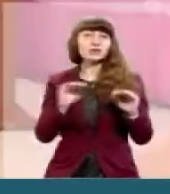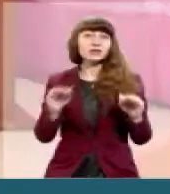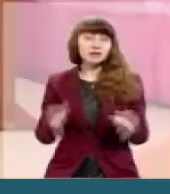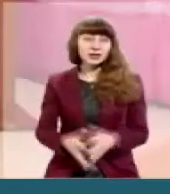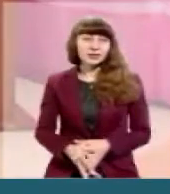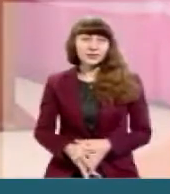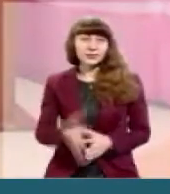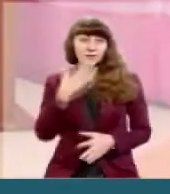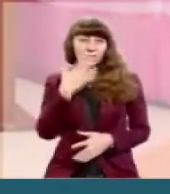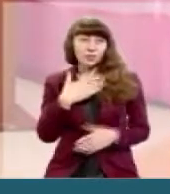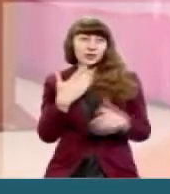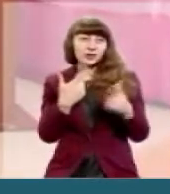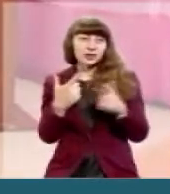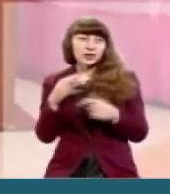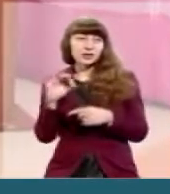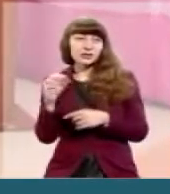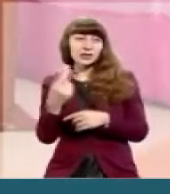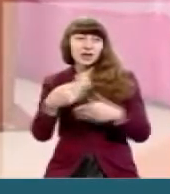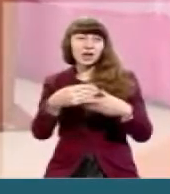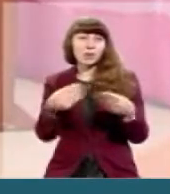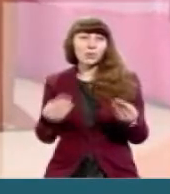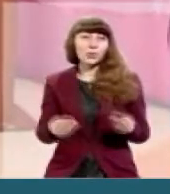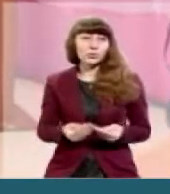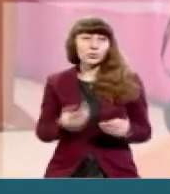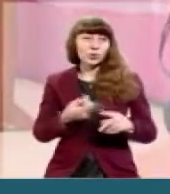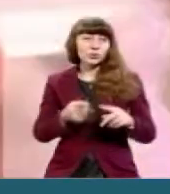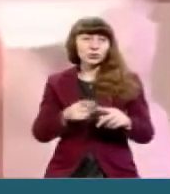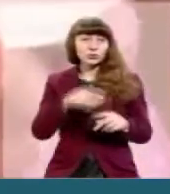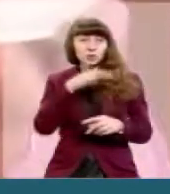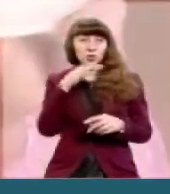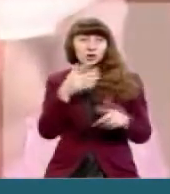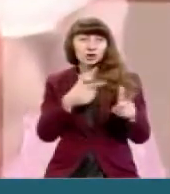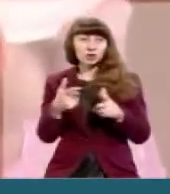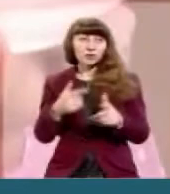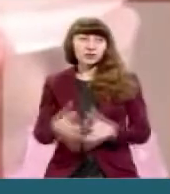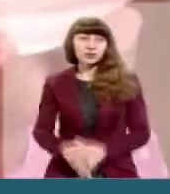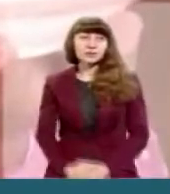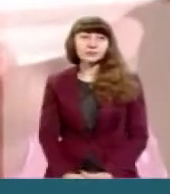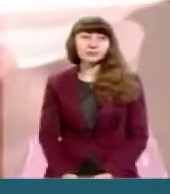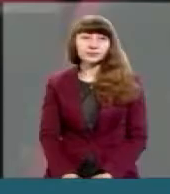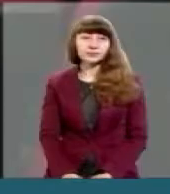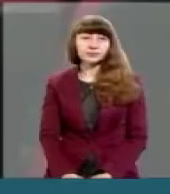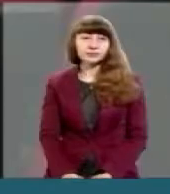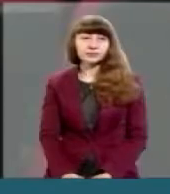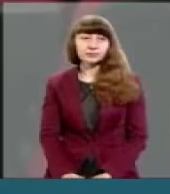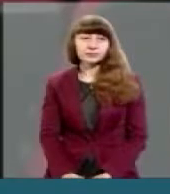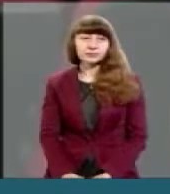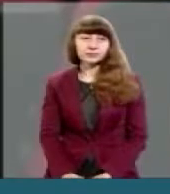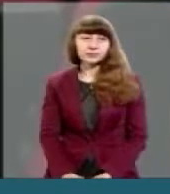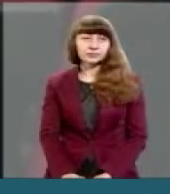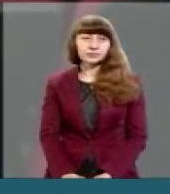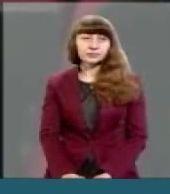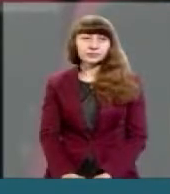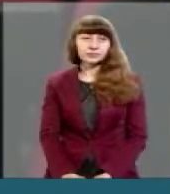мен қатар қиындығы да болды дейді. Ол ұлттық тағамдарды әзірлегенді жақсы көреді. Енесінен де үйренгені көп екенін айтты. Сайысты